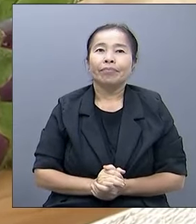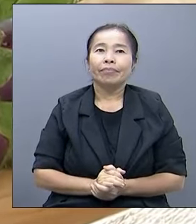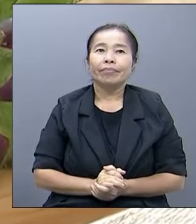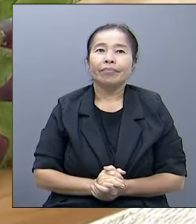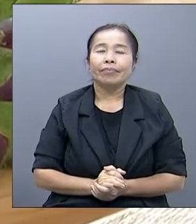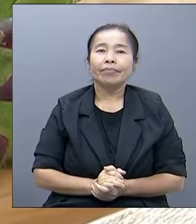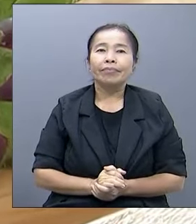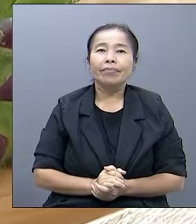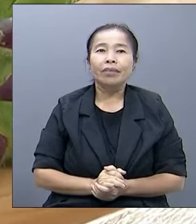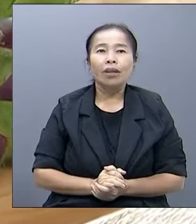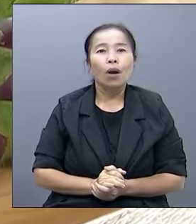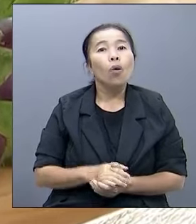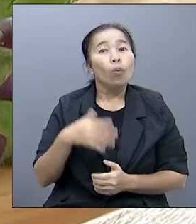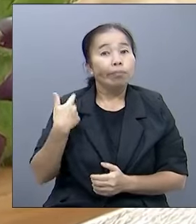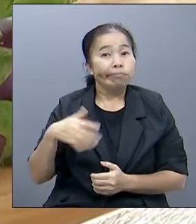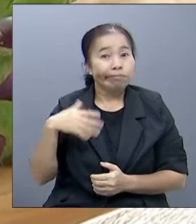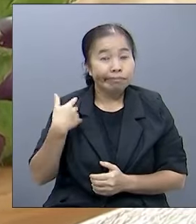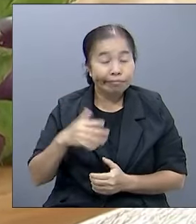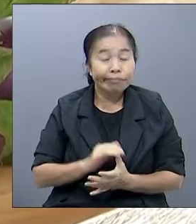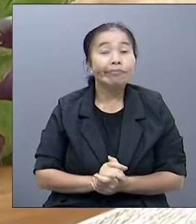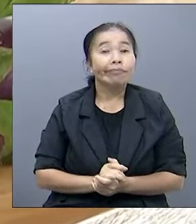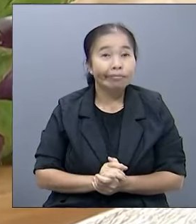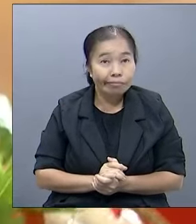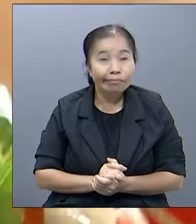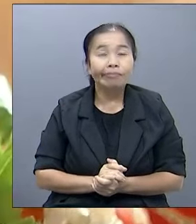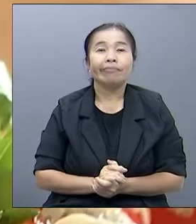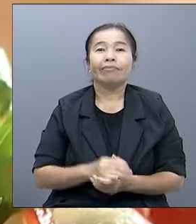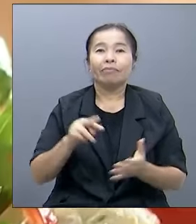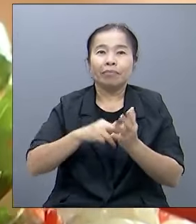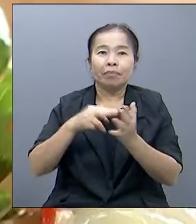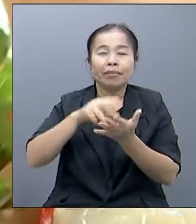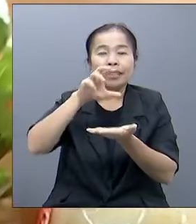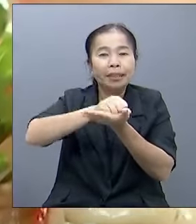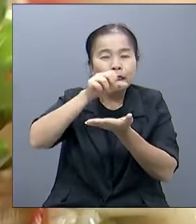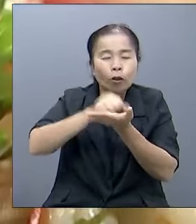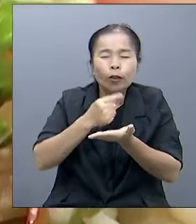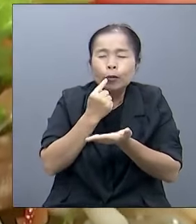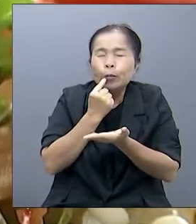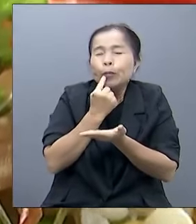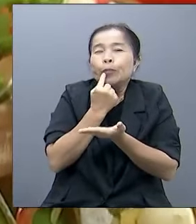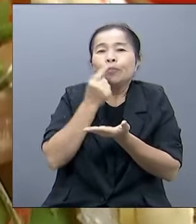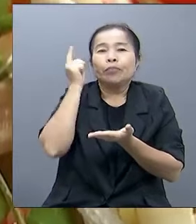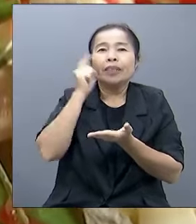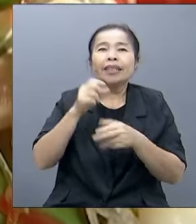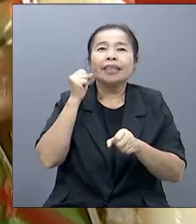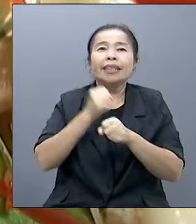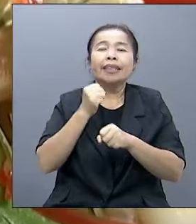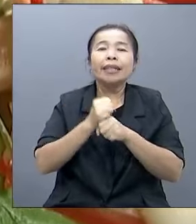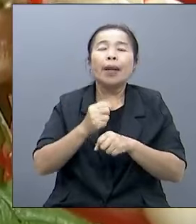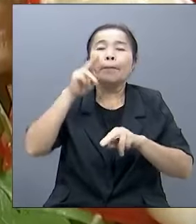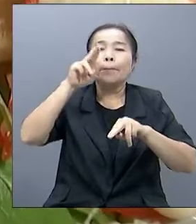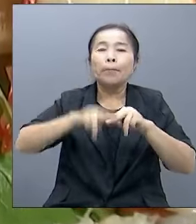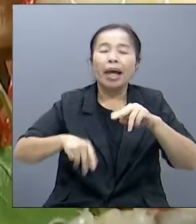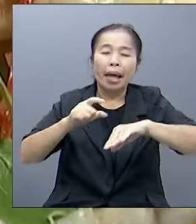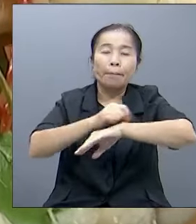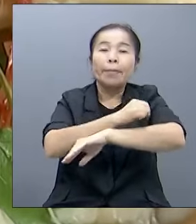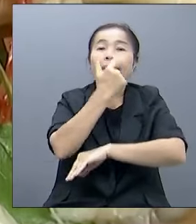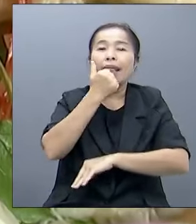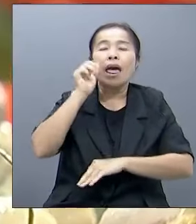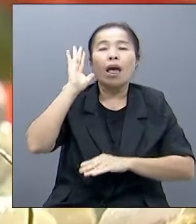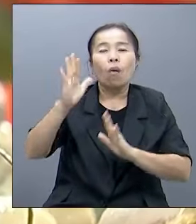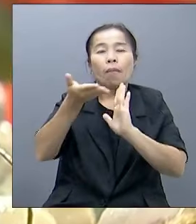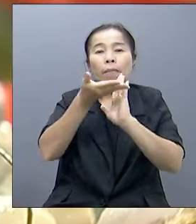หน้าตาแบบนี้ค่ะคุณผู้ชมแซงว่าก็คือเครื่องจิ้มนะคะนำมาทำเป็นเครื่องจิ้มแบบไทยๆเป็นไทยอีสานนะคะ